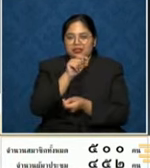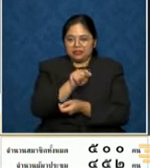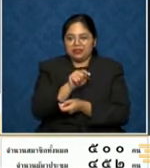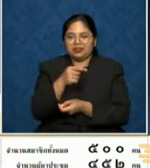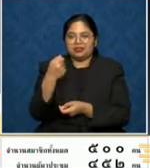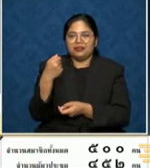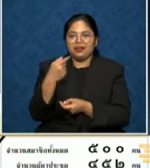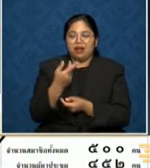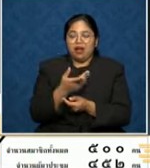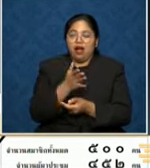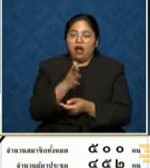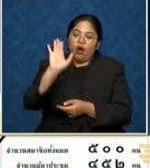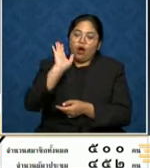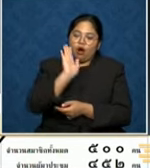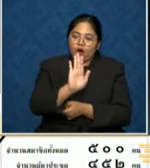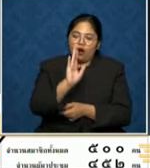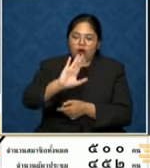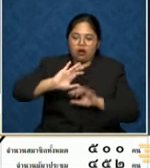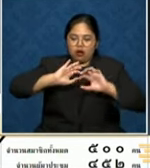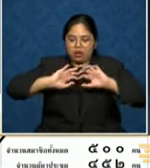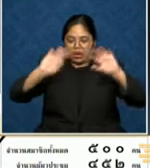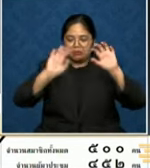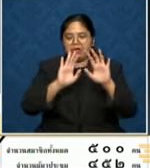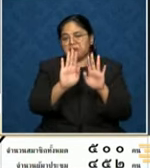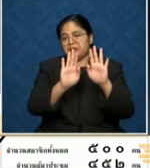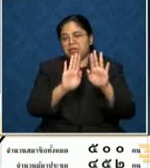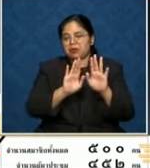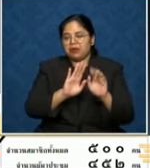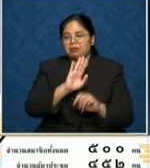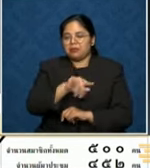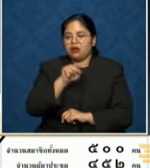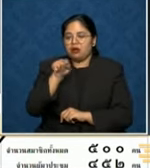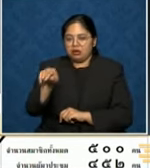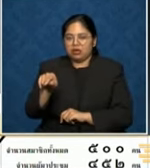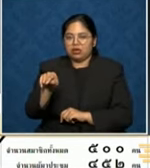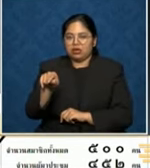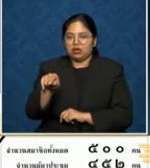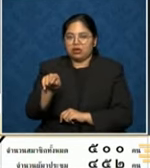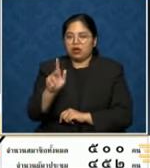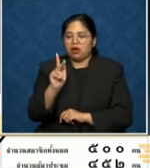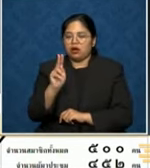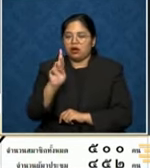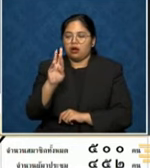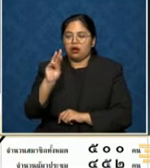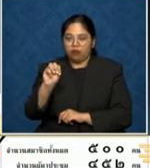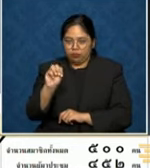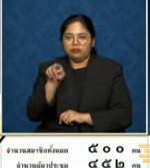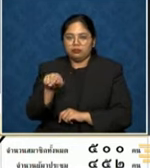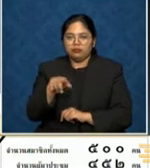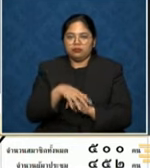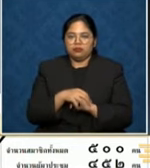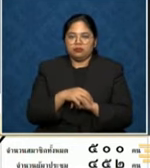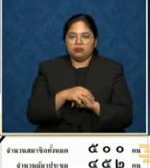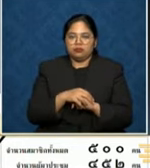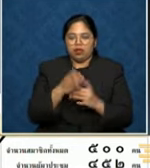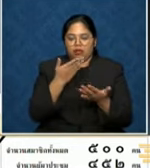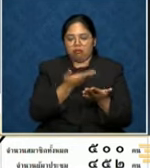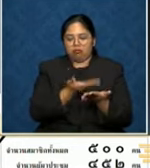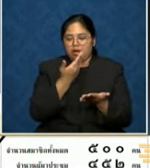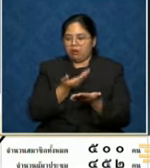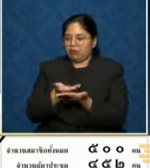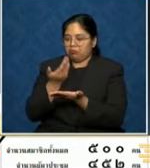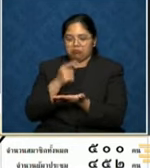ที่เป็นที่ดินของรัฐเมื่อเปรียบเทียบกับกรมธนารักษ์ราคามันคนละเรื่องกันเลยทั้งที่บ